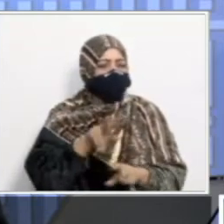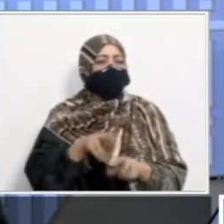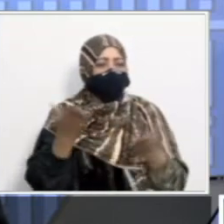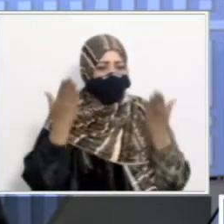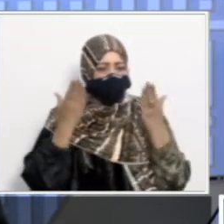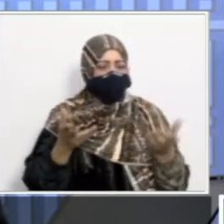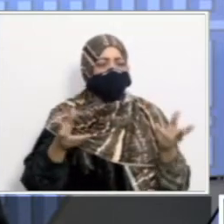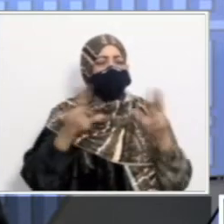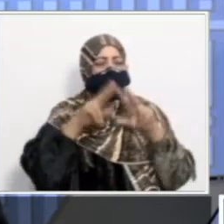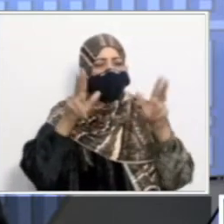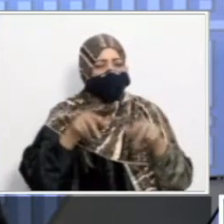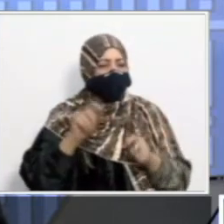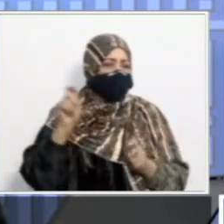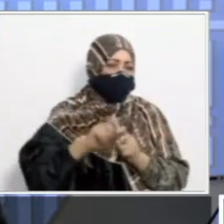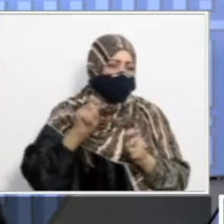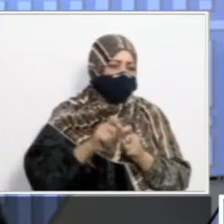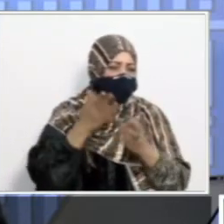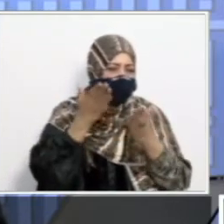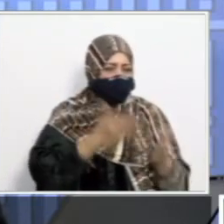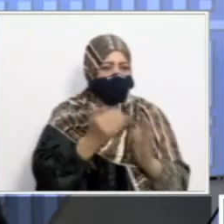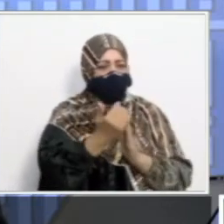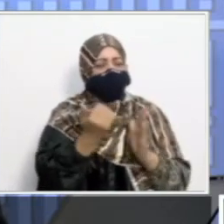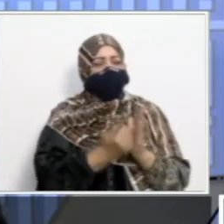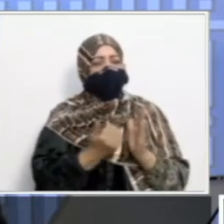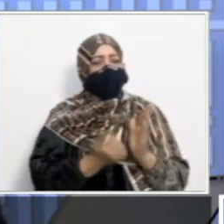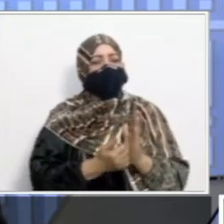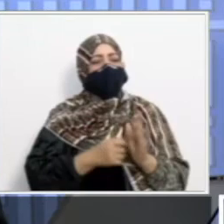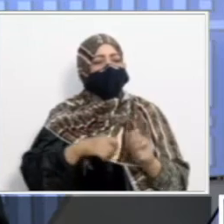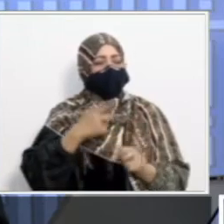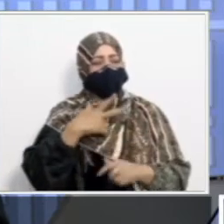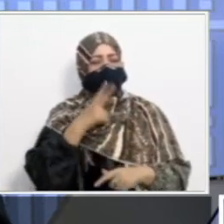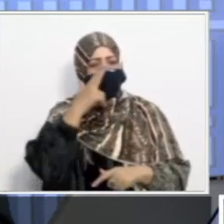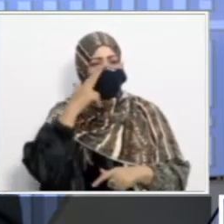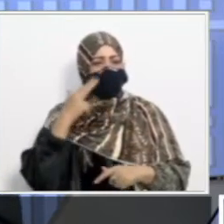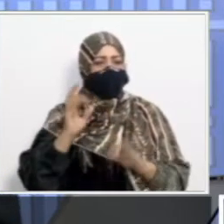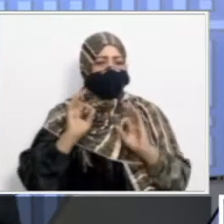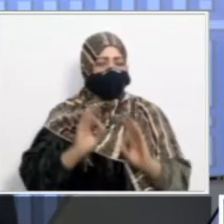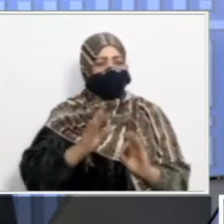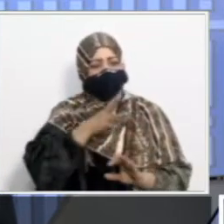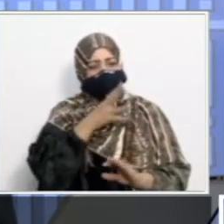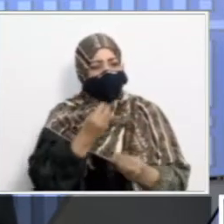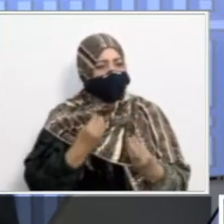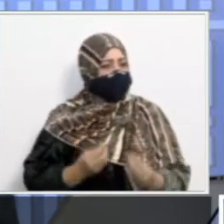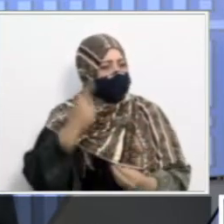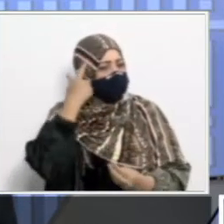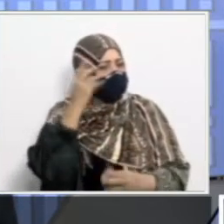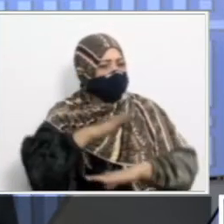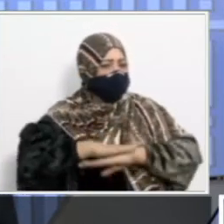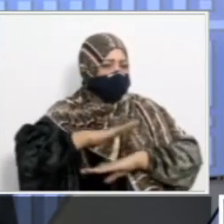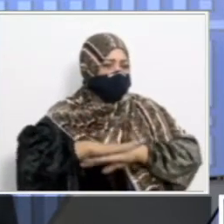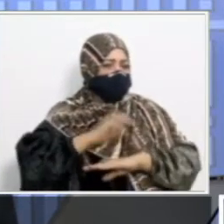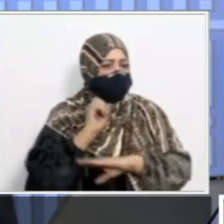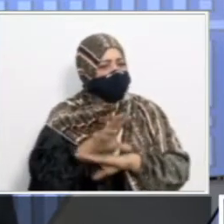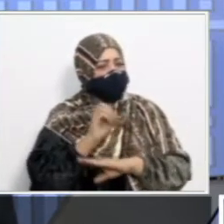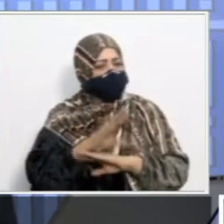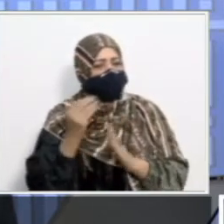في الذوق العام يقدمه أحد المشايخ. هذا والله أعلم، وصلى الله وسلم وبارك على نبينا